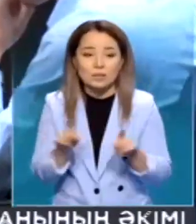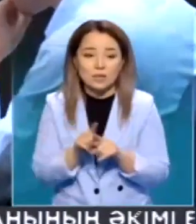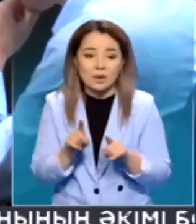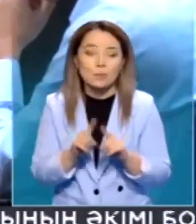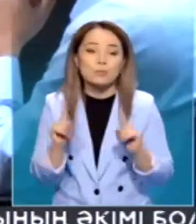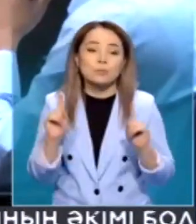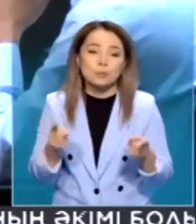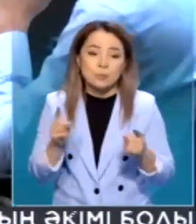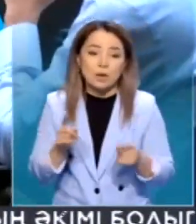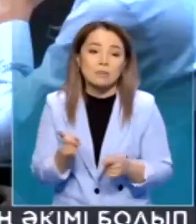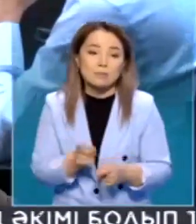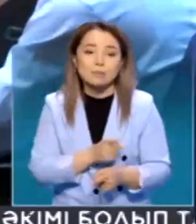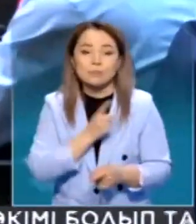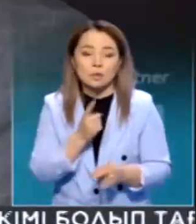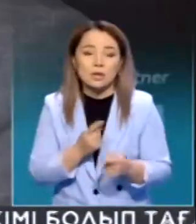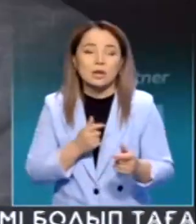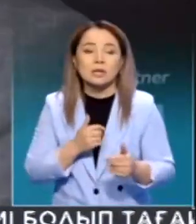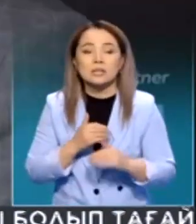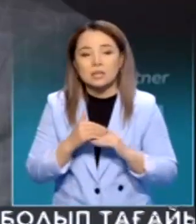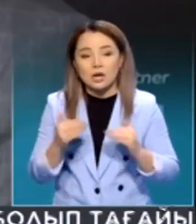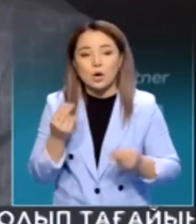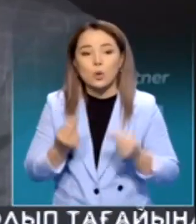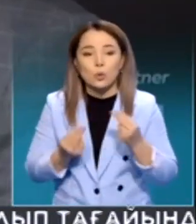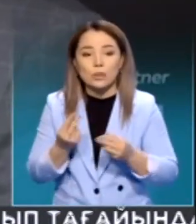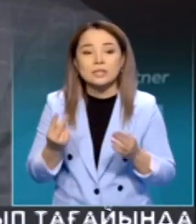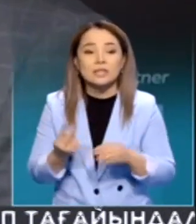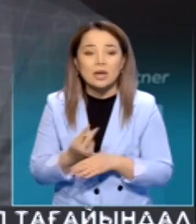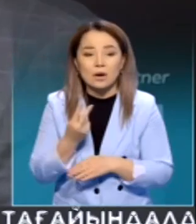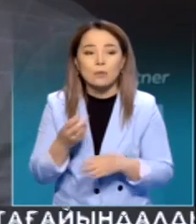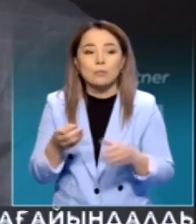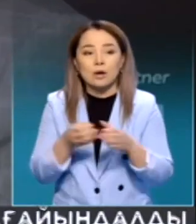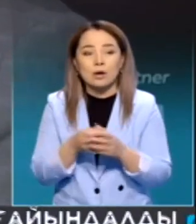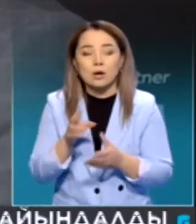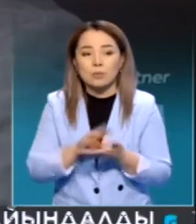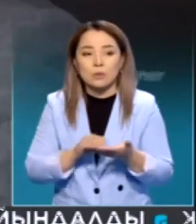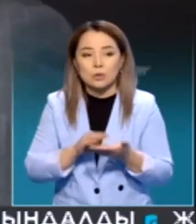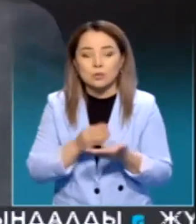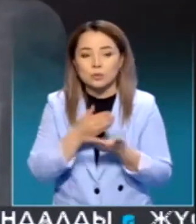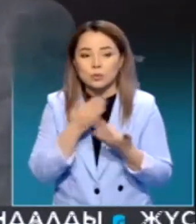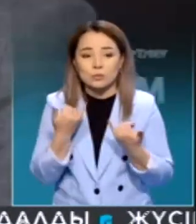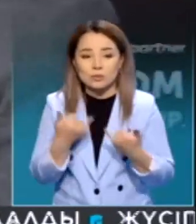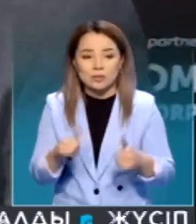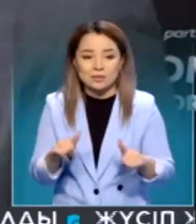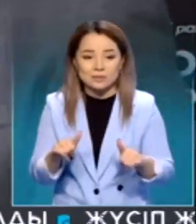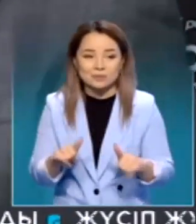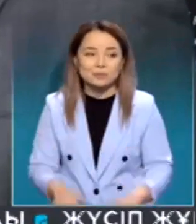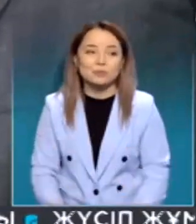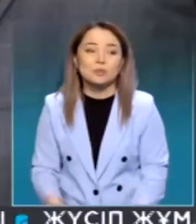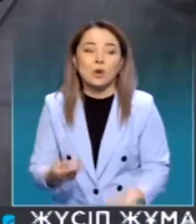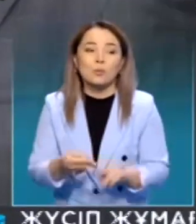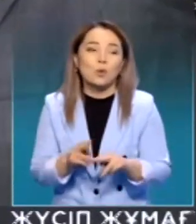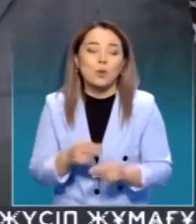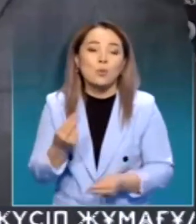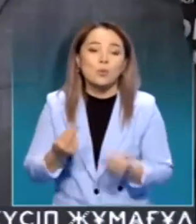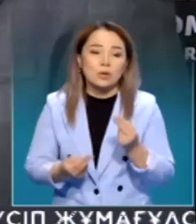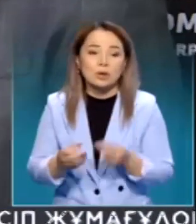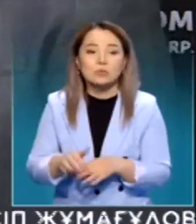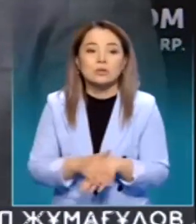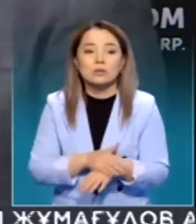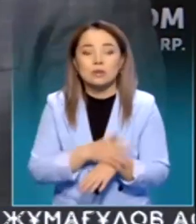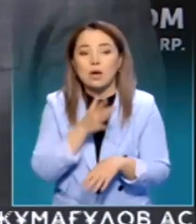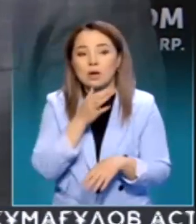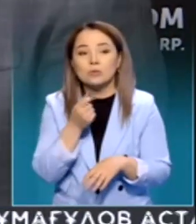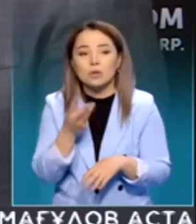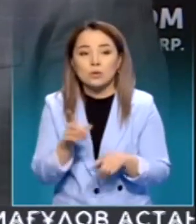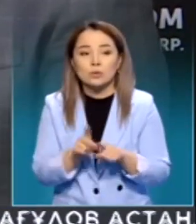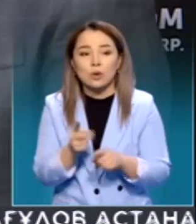неге кәсіби деңгейі жоғары ойыншылардың арасында екі рет бір партияны қайталамайды? Негізі мұндай ойындар қанша уақытқа созылуы